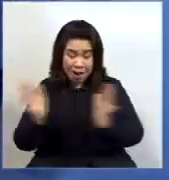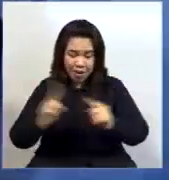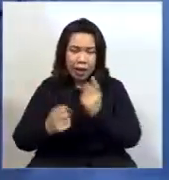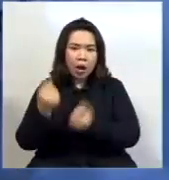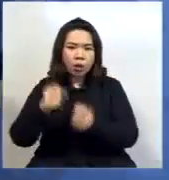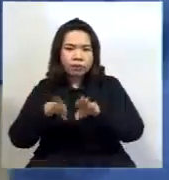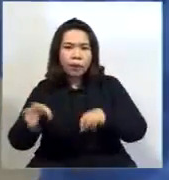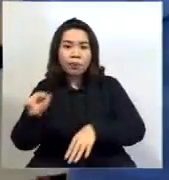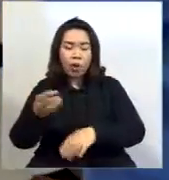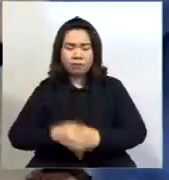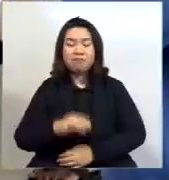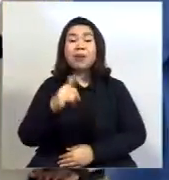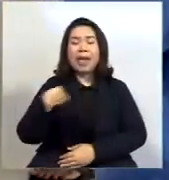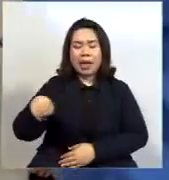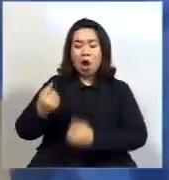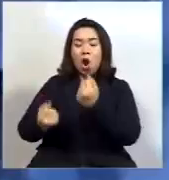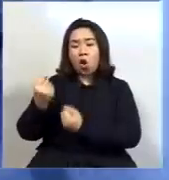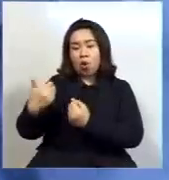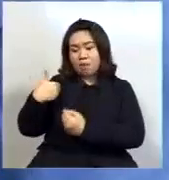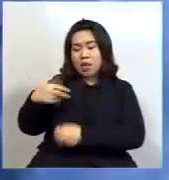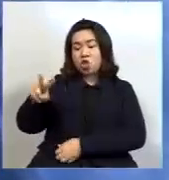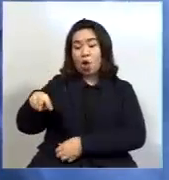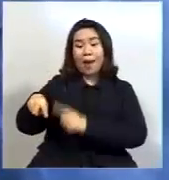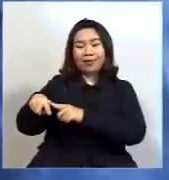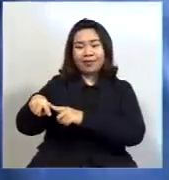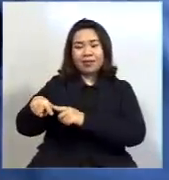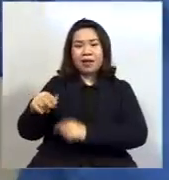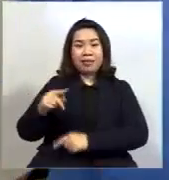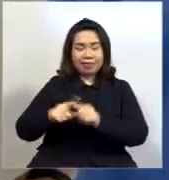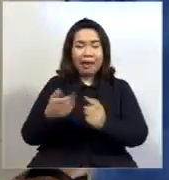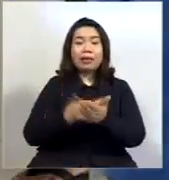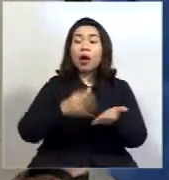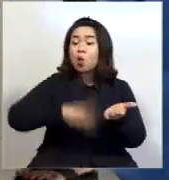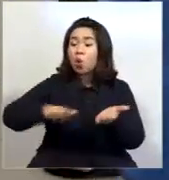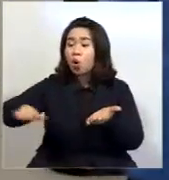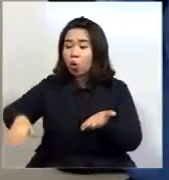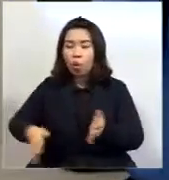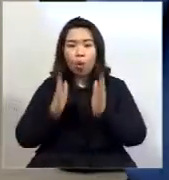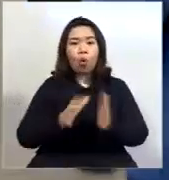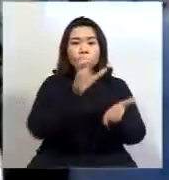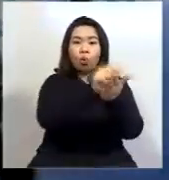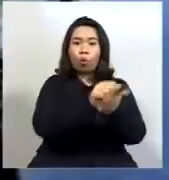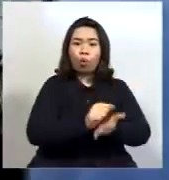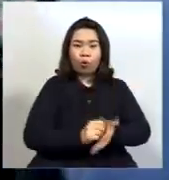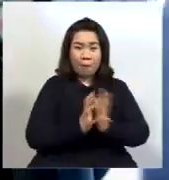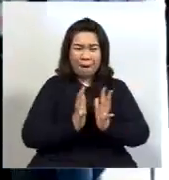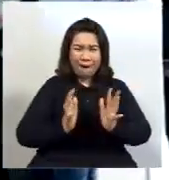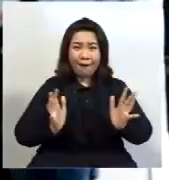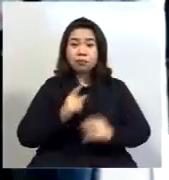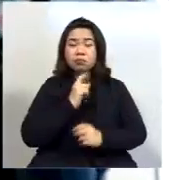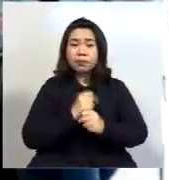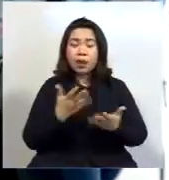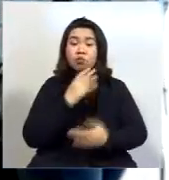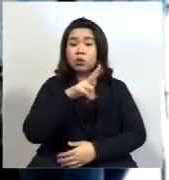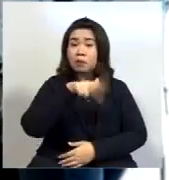ายยกตัวอย่างคุณอาจจะมีรถอยู่ในมือแค่ 2,000 คันแล้วคุณเอามาลดราคาปรากฏว่ายอดจองก็ถล่มทลายยอดจองเข้